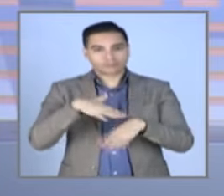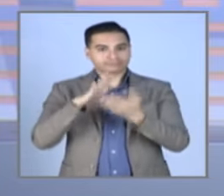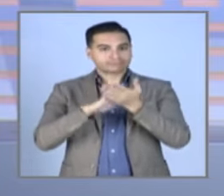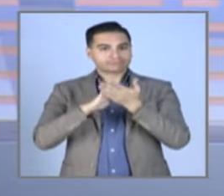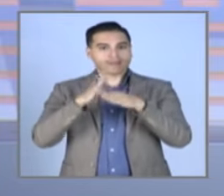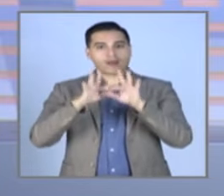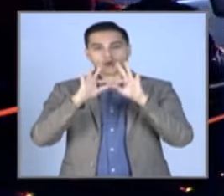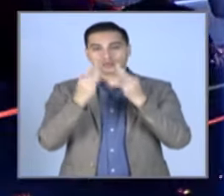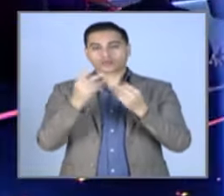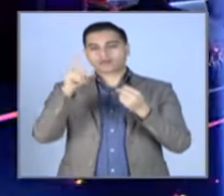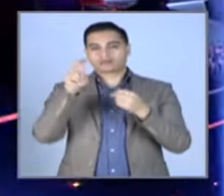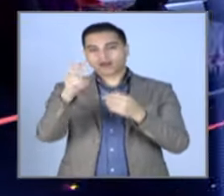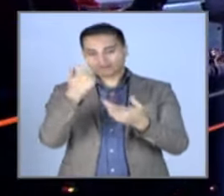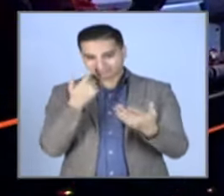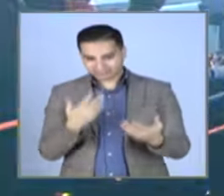بعيلة طه.